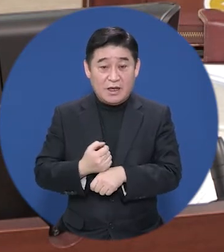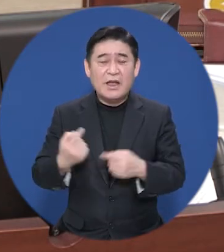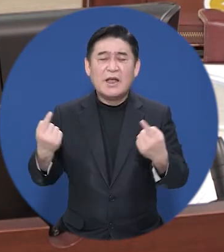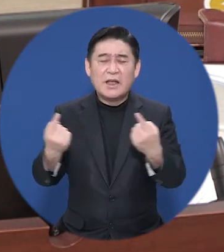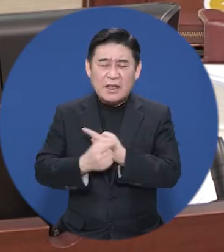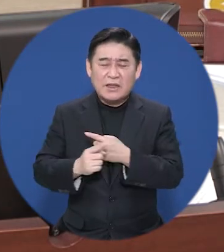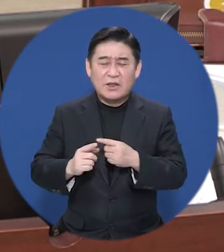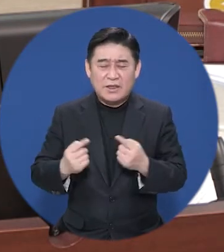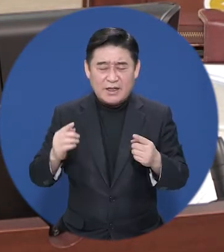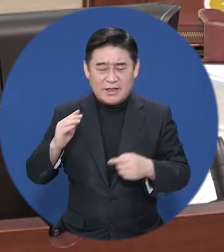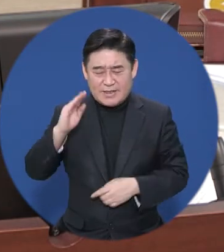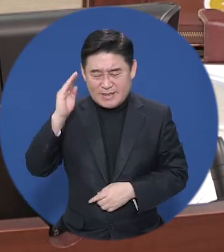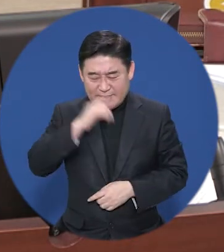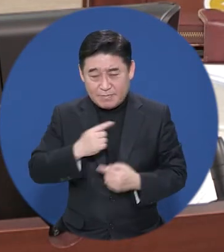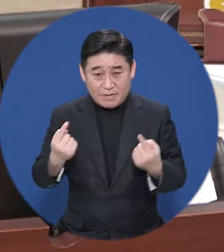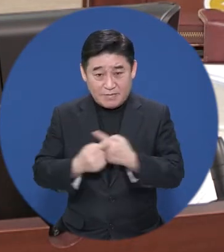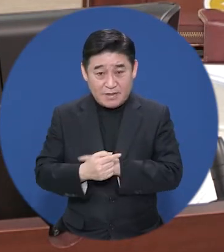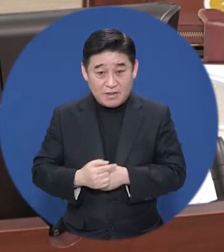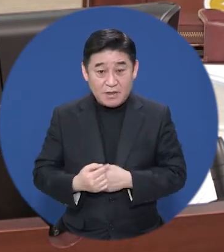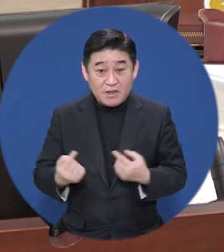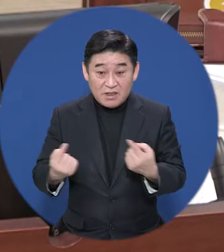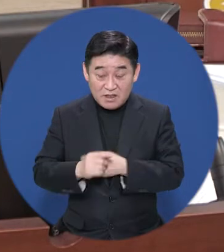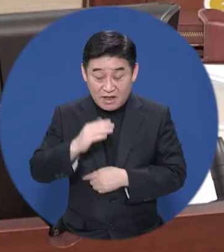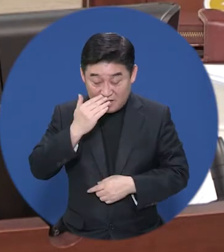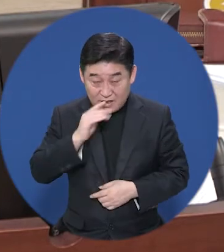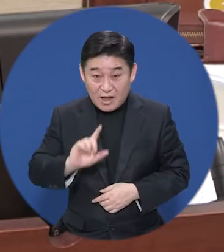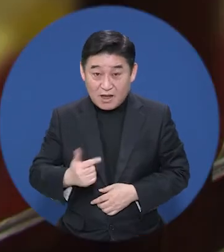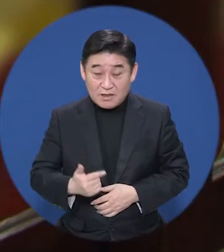개선이 아니라 개악이죠. 어떻게 개선입니까 이게?